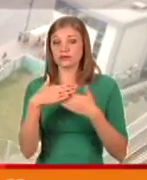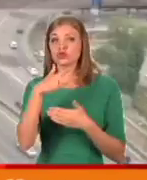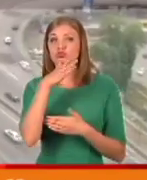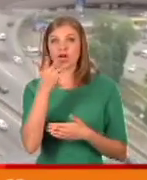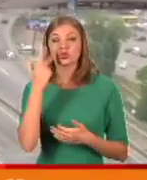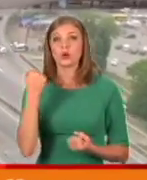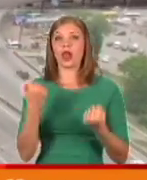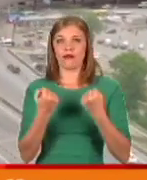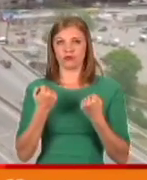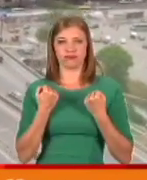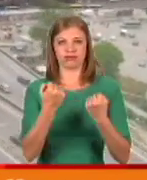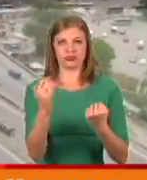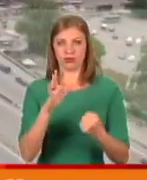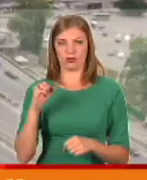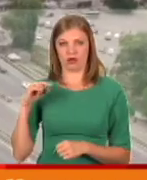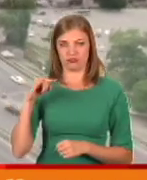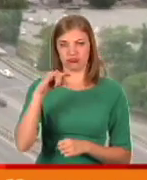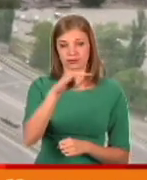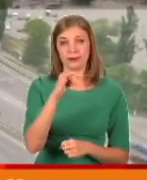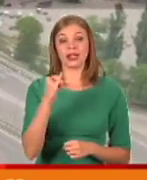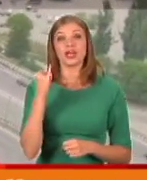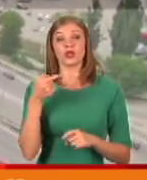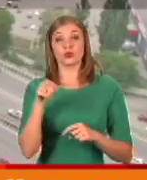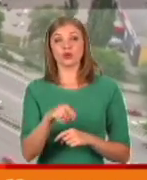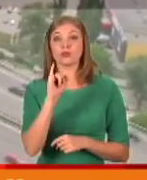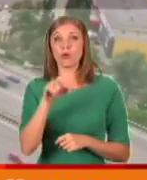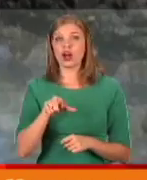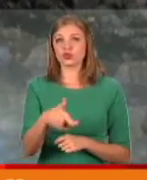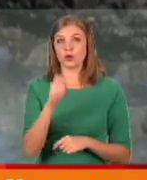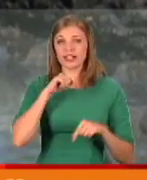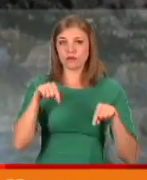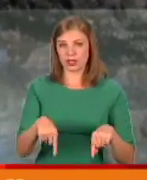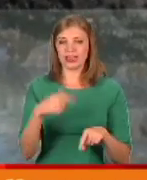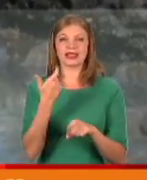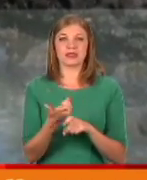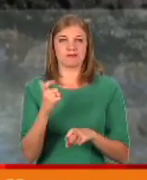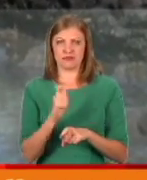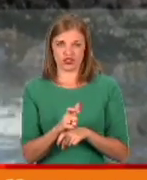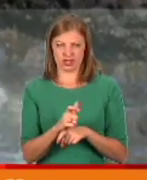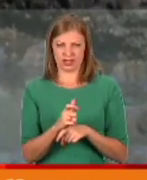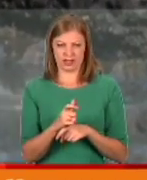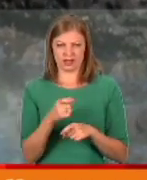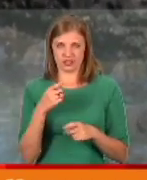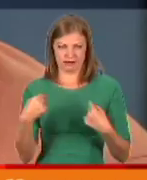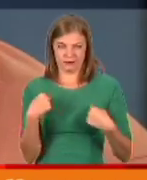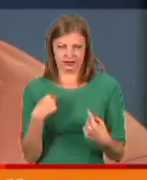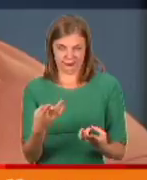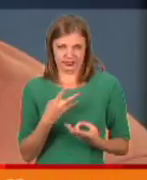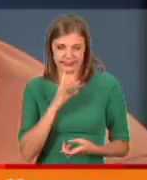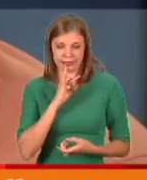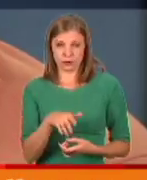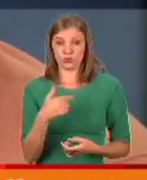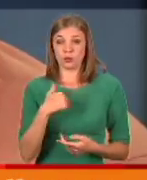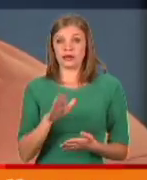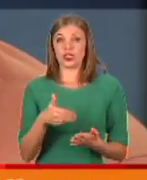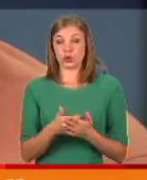коли автівки не їздитимуть, а літатимуть. І тоді погані дороги в Україні більше йому не допікатимуть. У мене